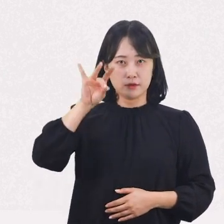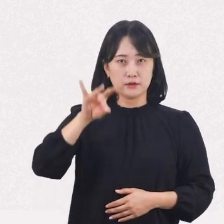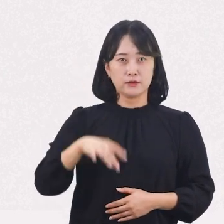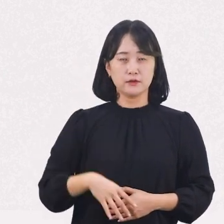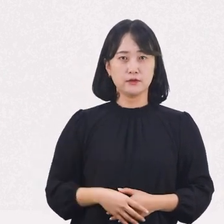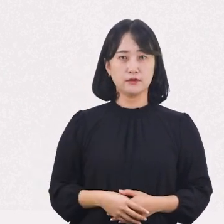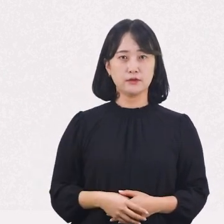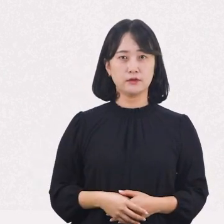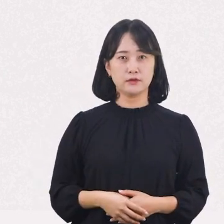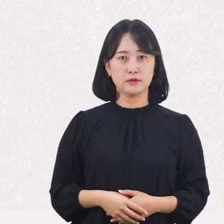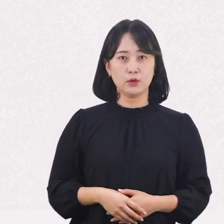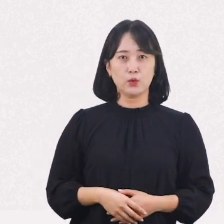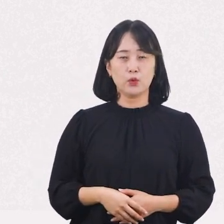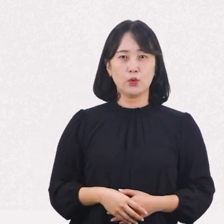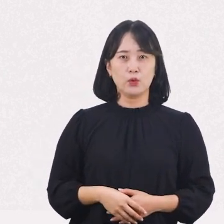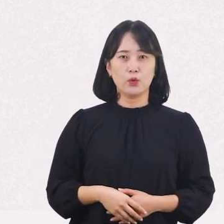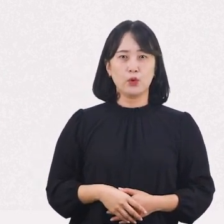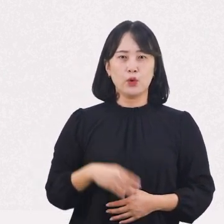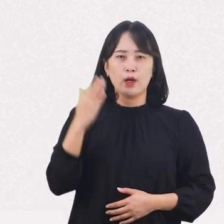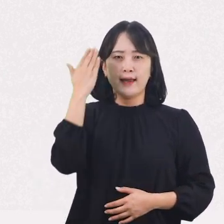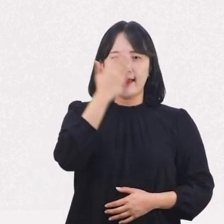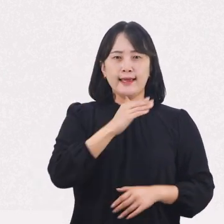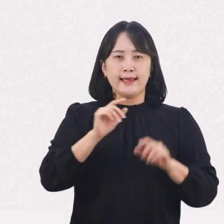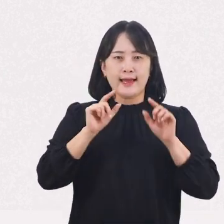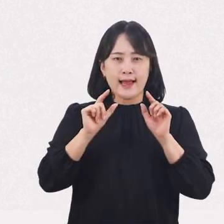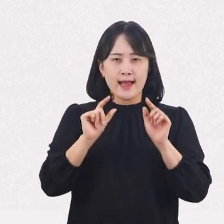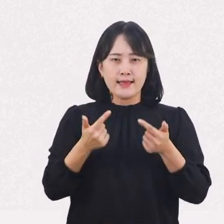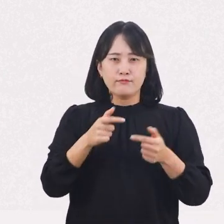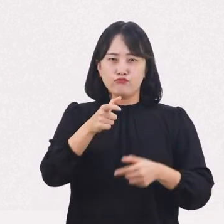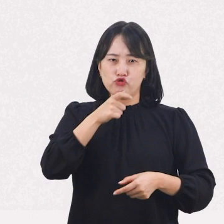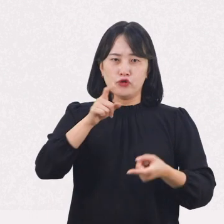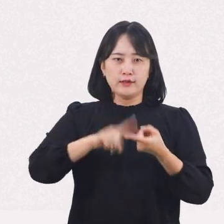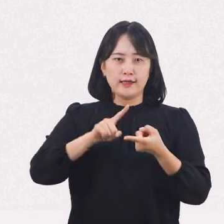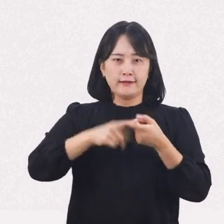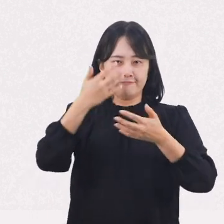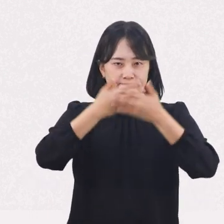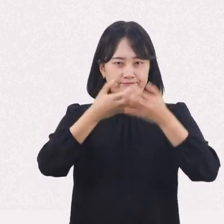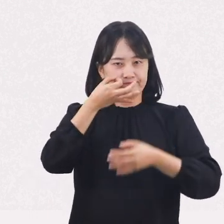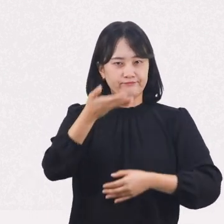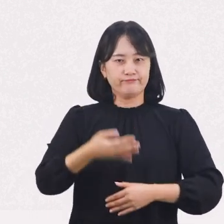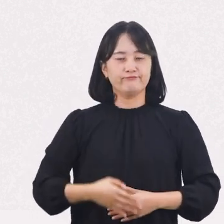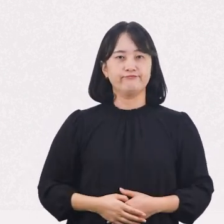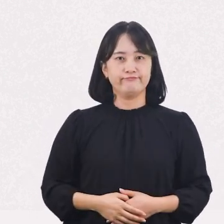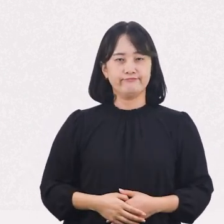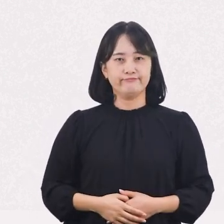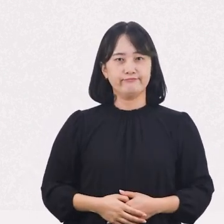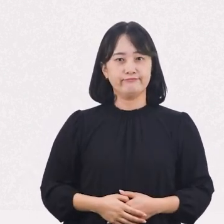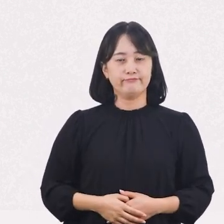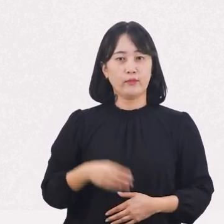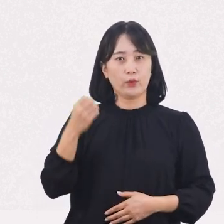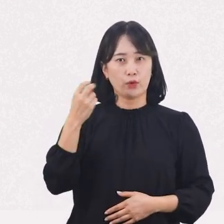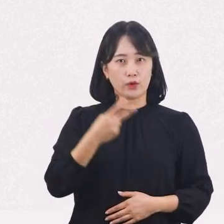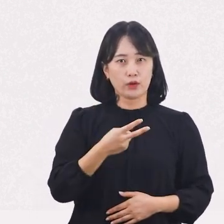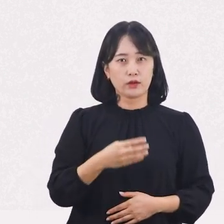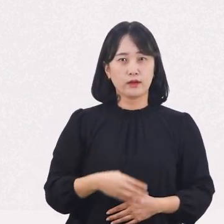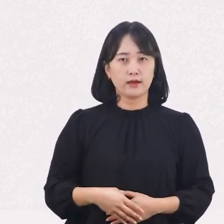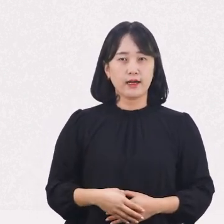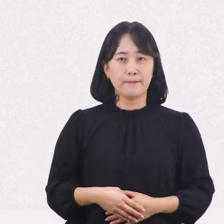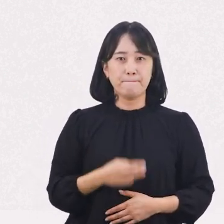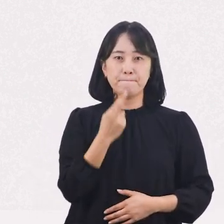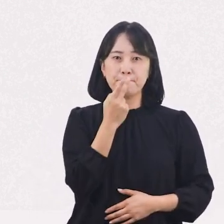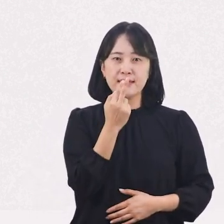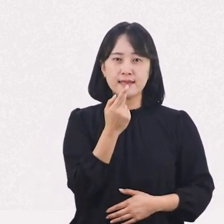도입에서는 식수오염의 심각성에 대한 영상을 시청하게 하였습니다. 활동 1에서는